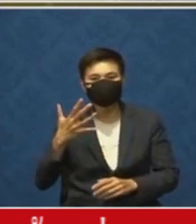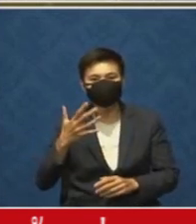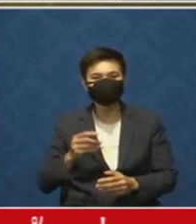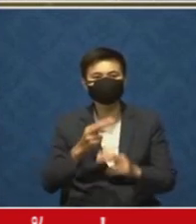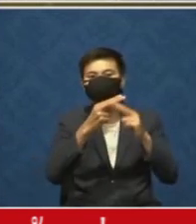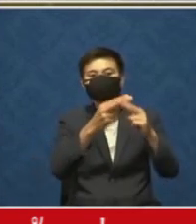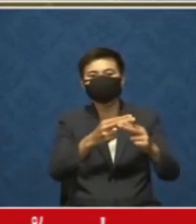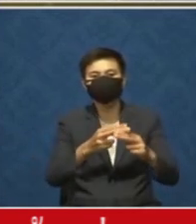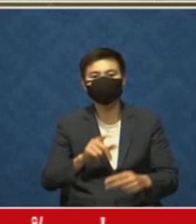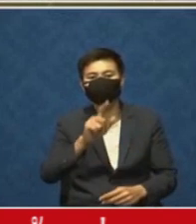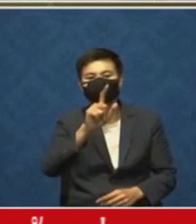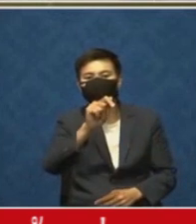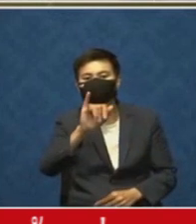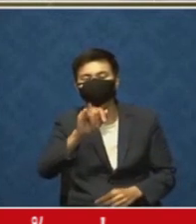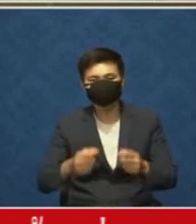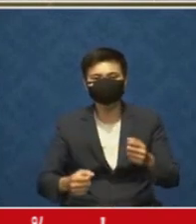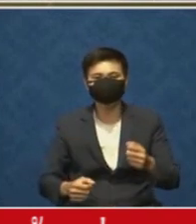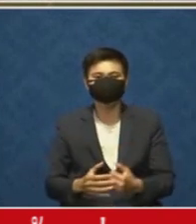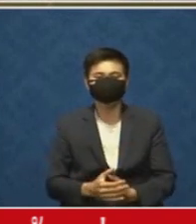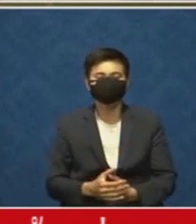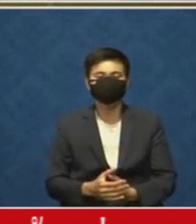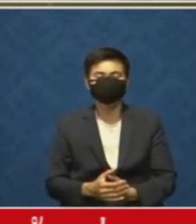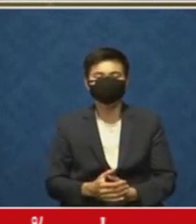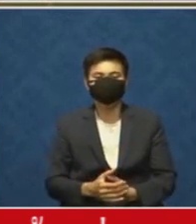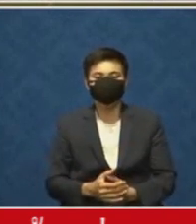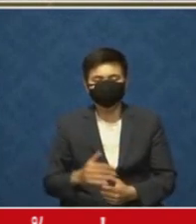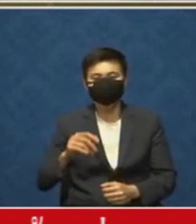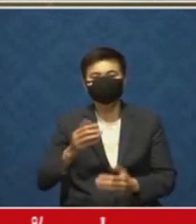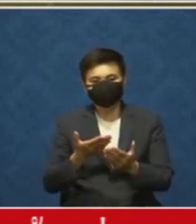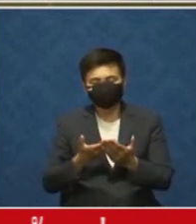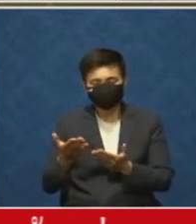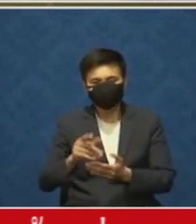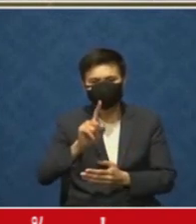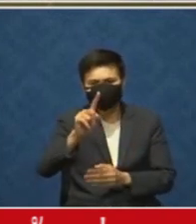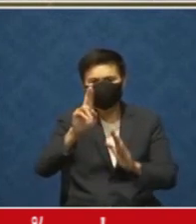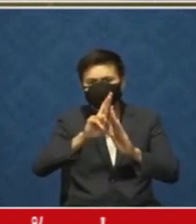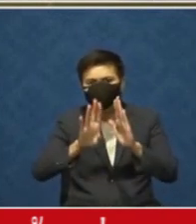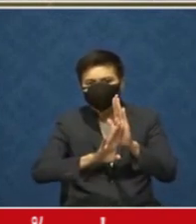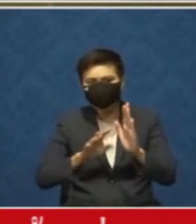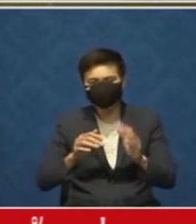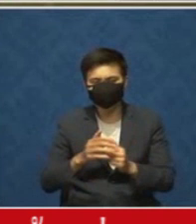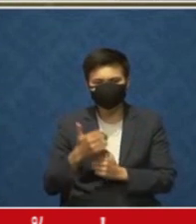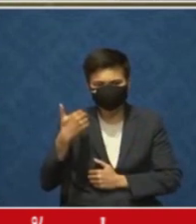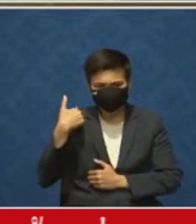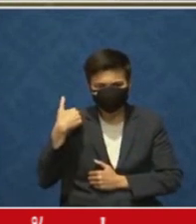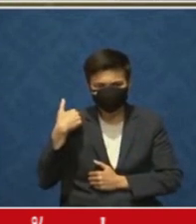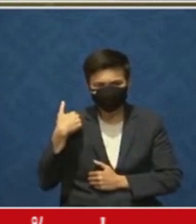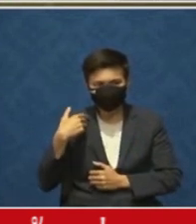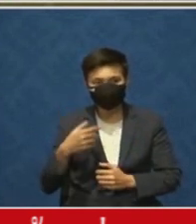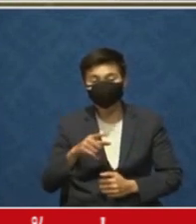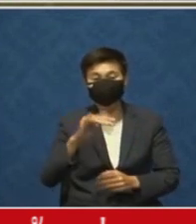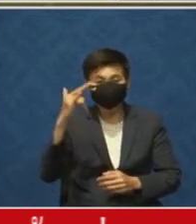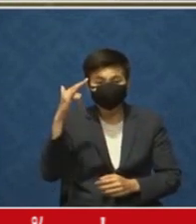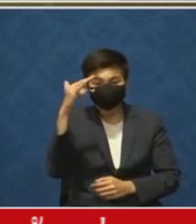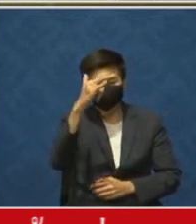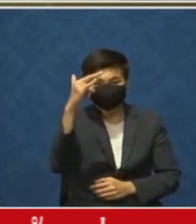านไร้คนขับประจำฐานบินชายฝั่งจำนวน1ระบบซึ่งประกอบไปด้วยอากาศยานไร้คนขับนะ